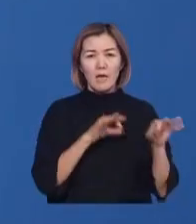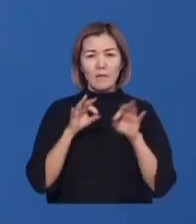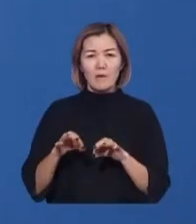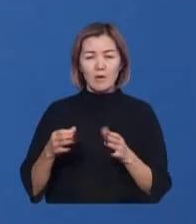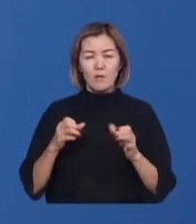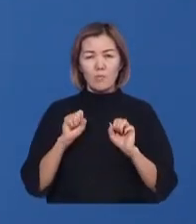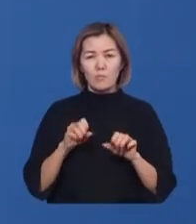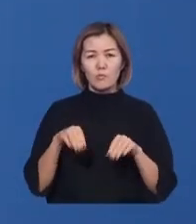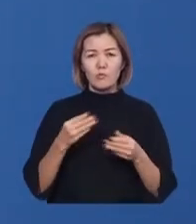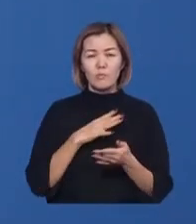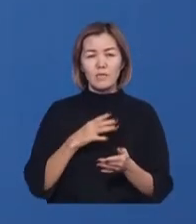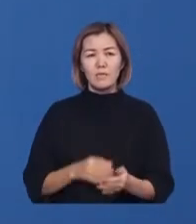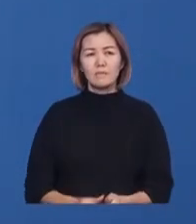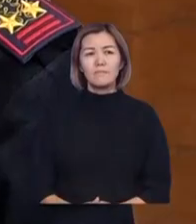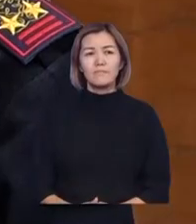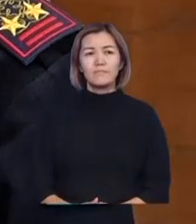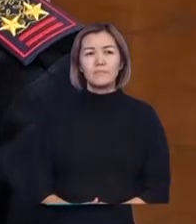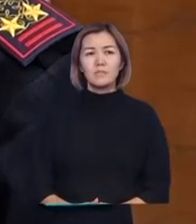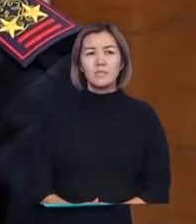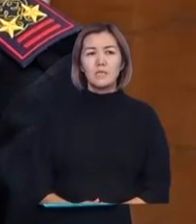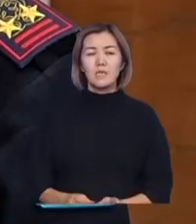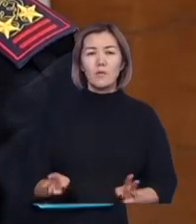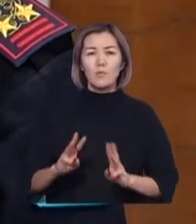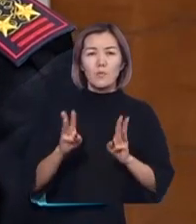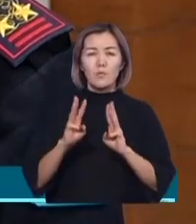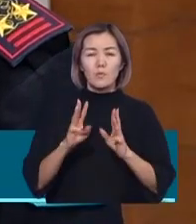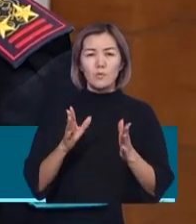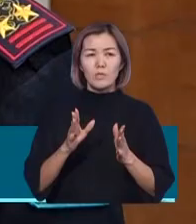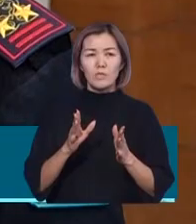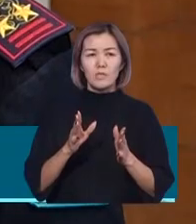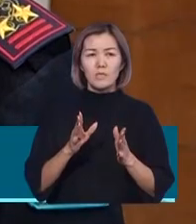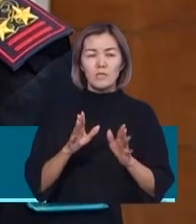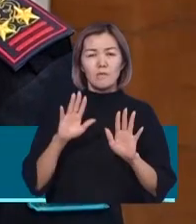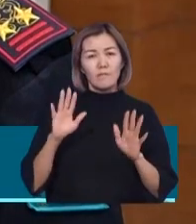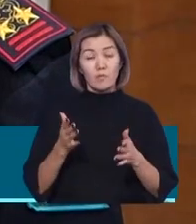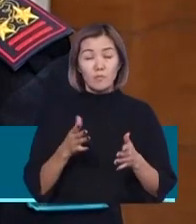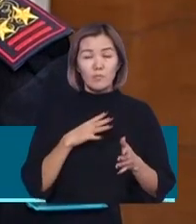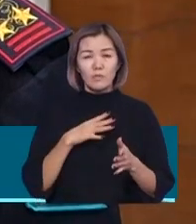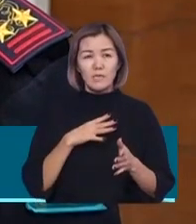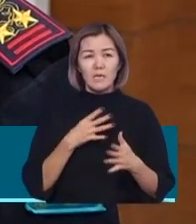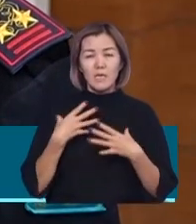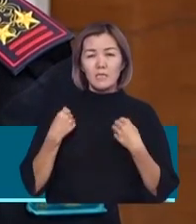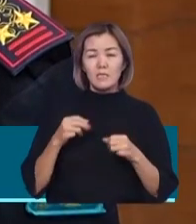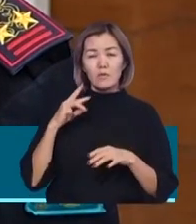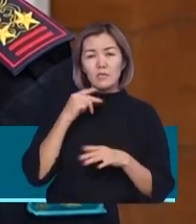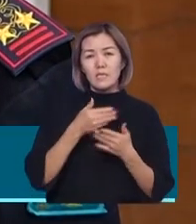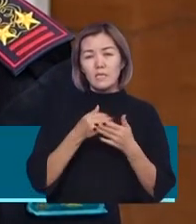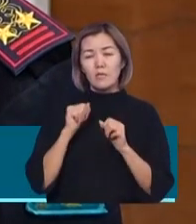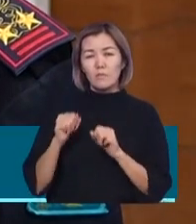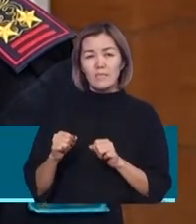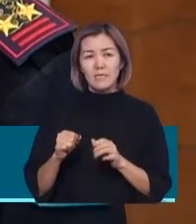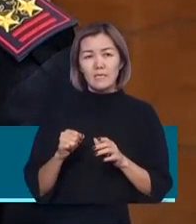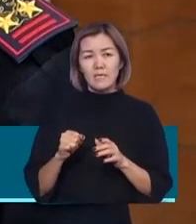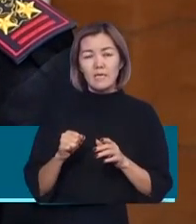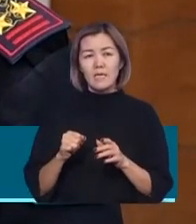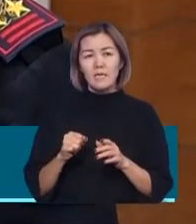мүмкіндік береді. Жылыту маусымында адам өлімін және денсаулығына зардап келуін алу